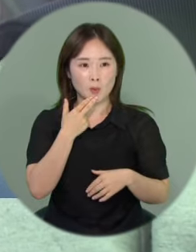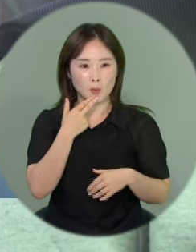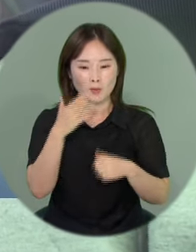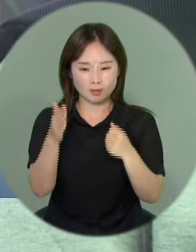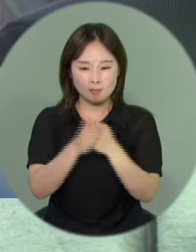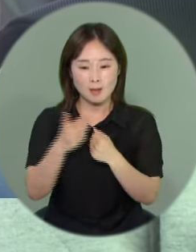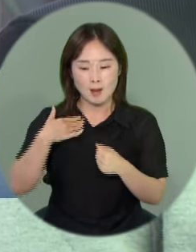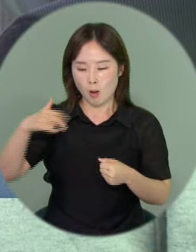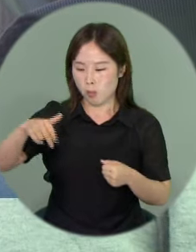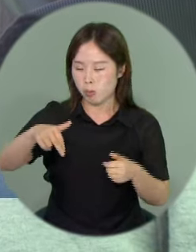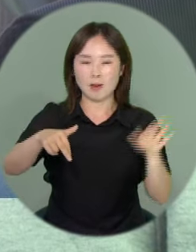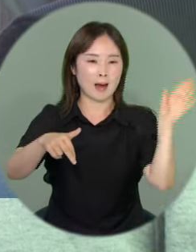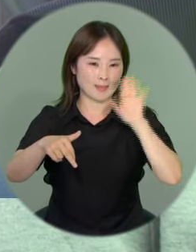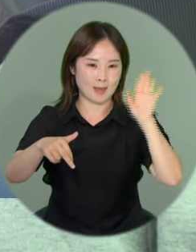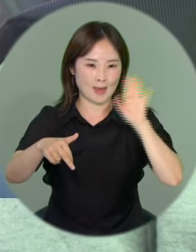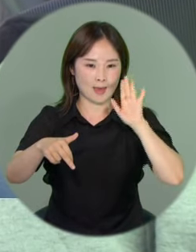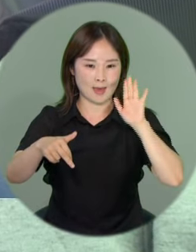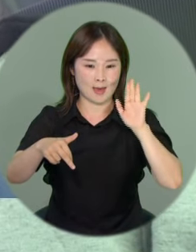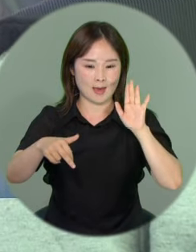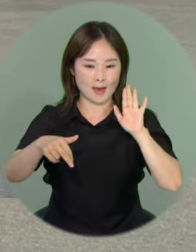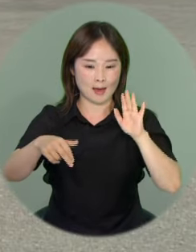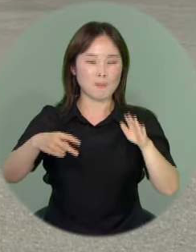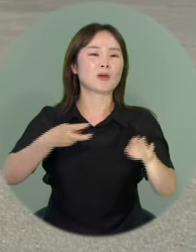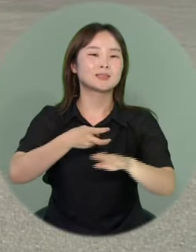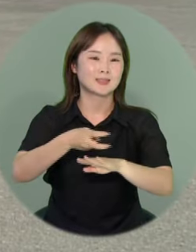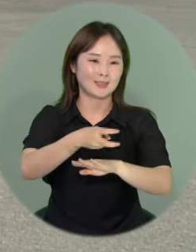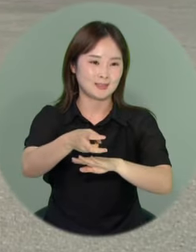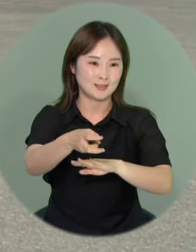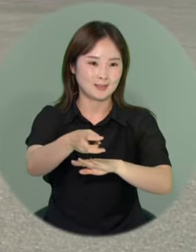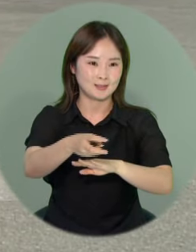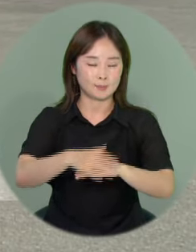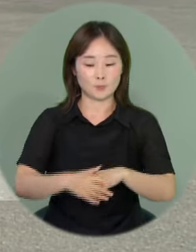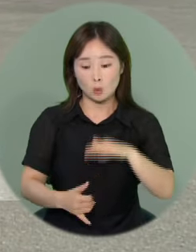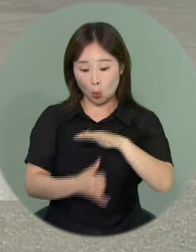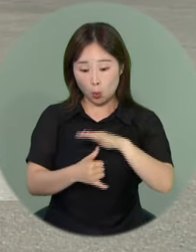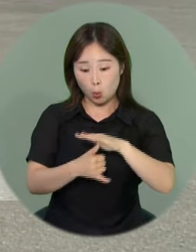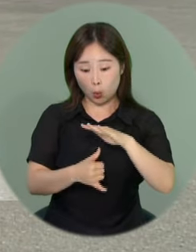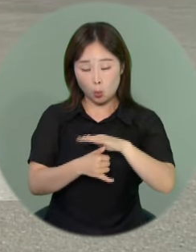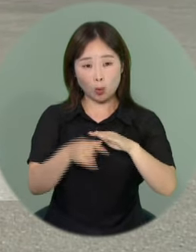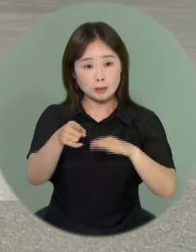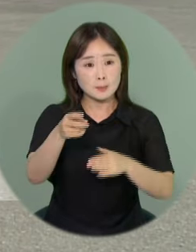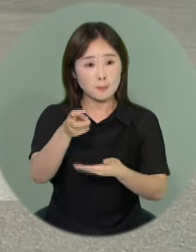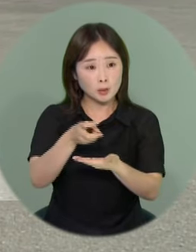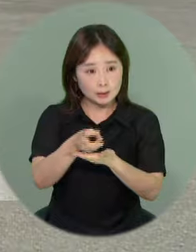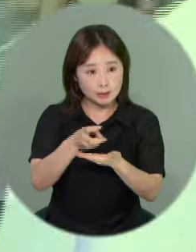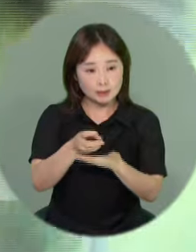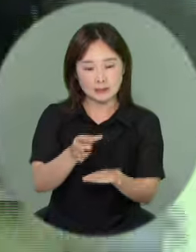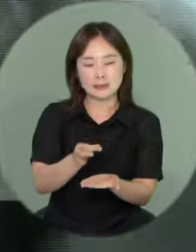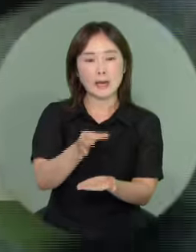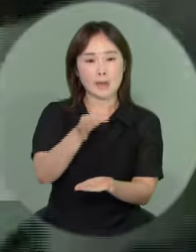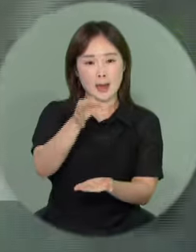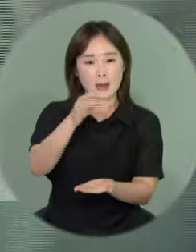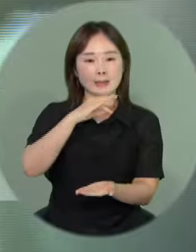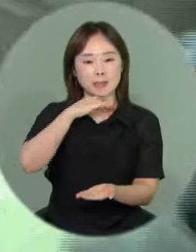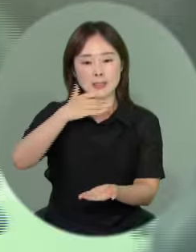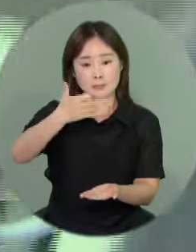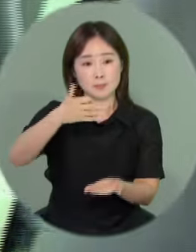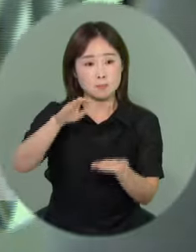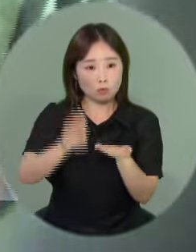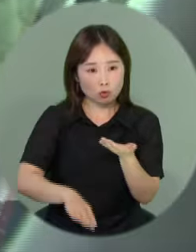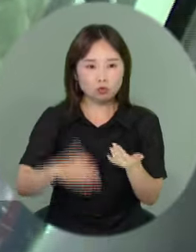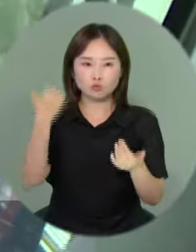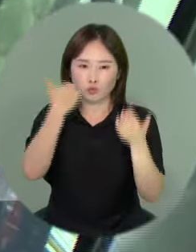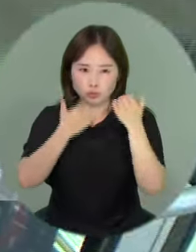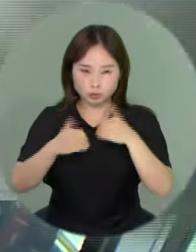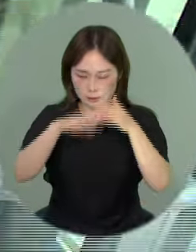것보다 버스 타고 다니는게 더 좋아서 청소년 100원 버스는 담양에 거주하는 만 188세 이하 누구든